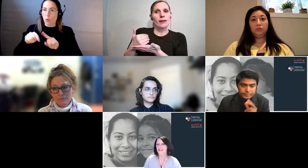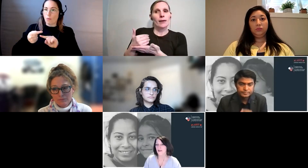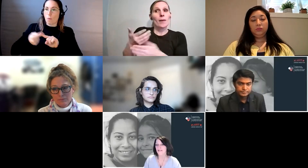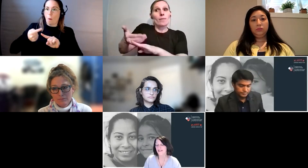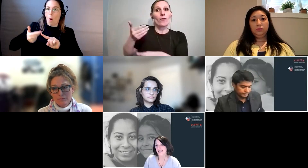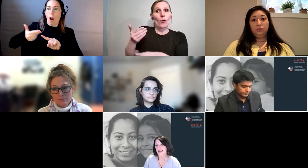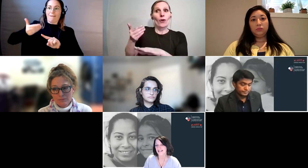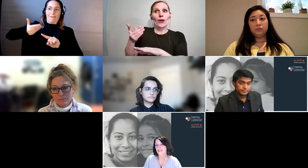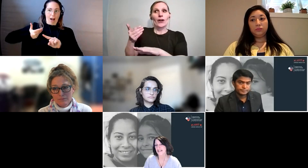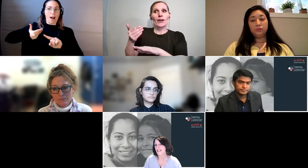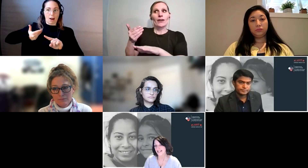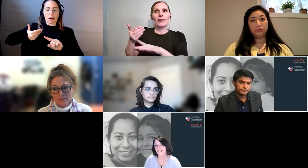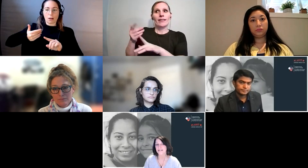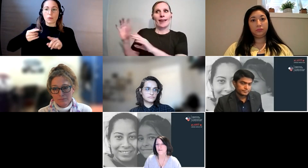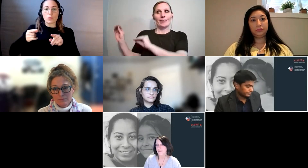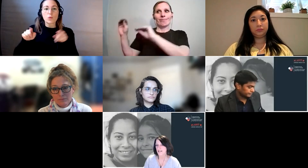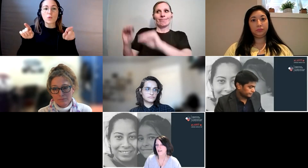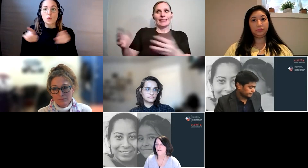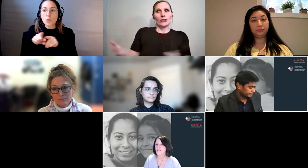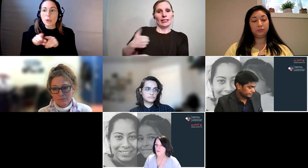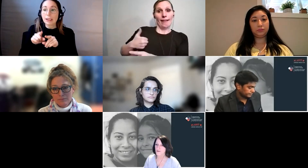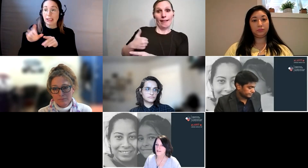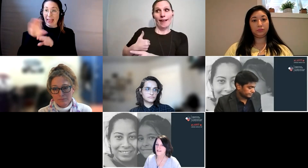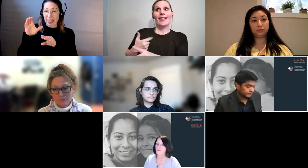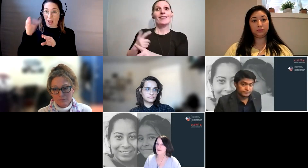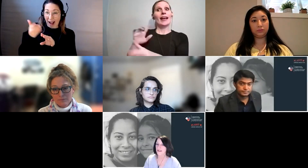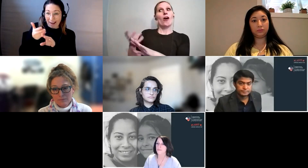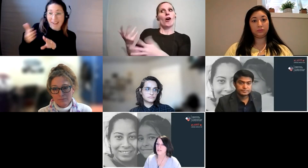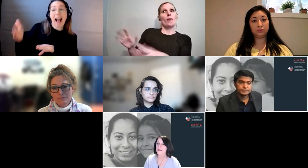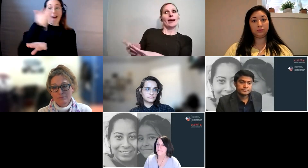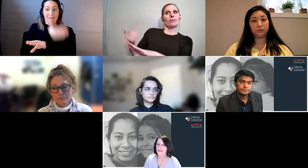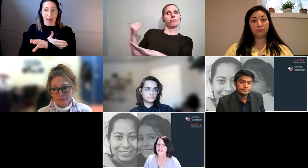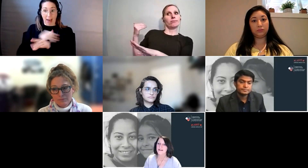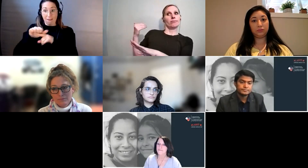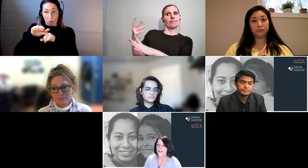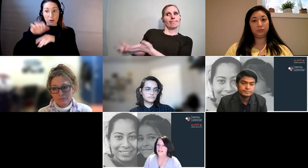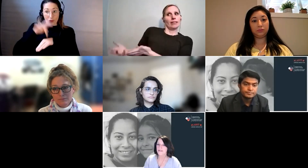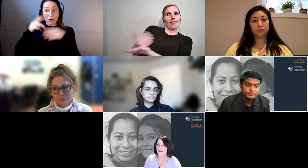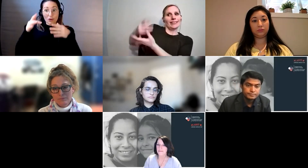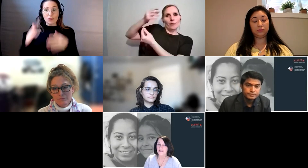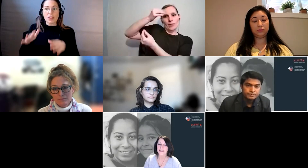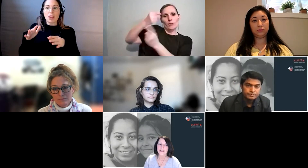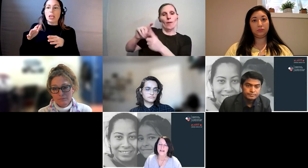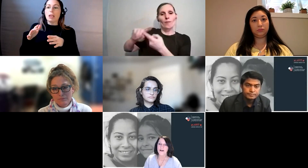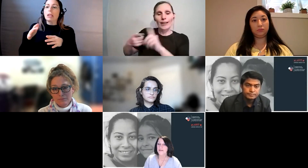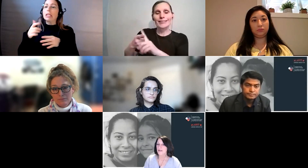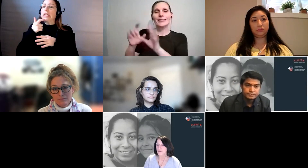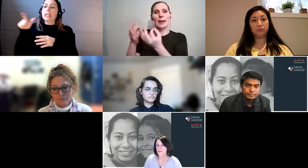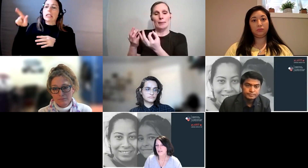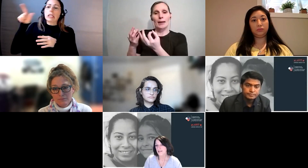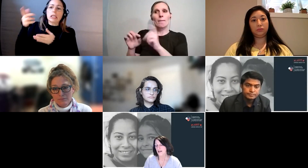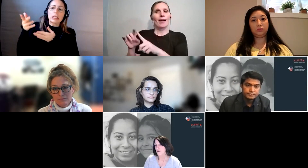avant qu'ils arrivent au Canada, ils avaient pris de l'information des sources qui leur étaient disponibles, donc